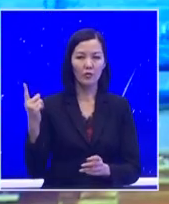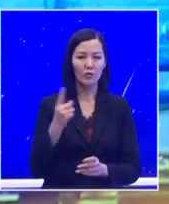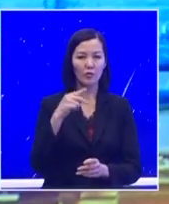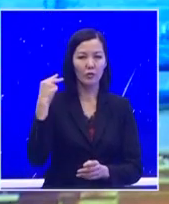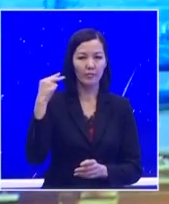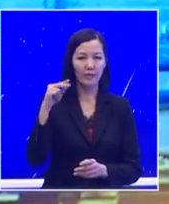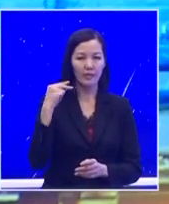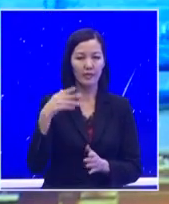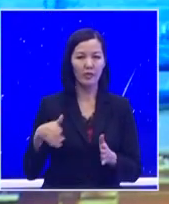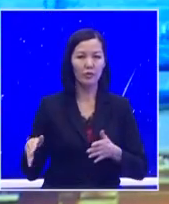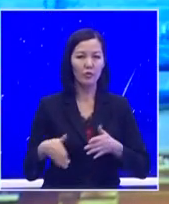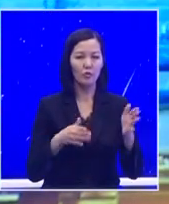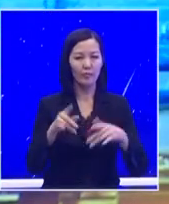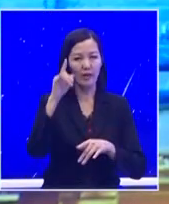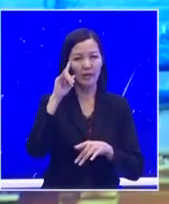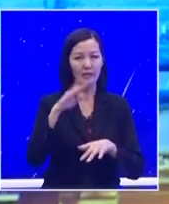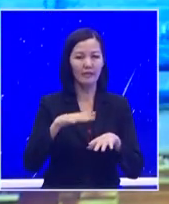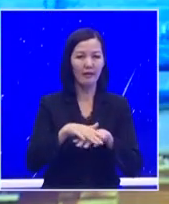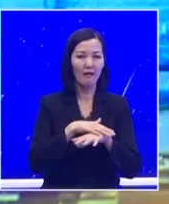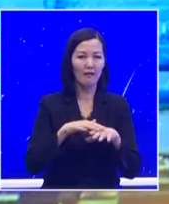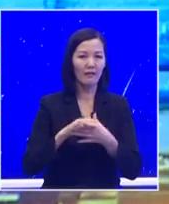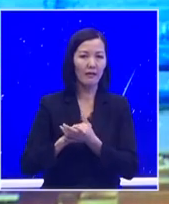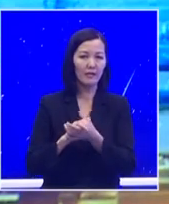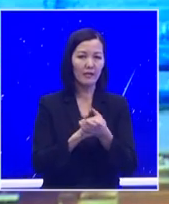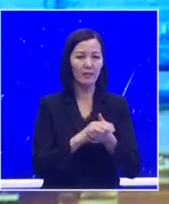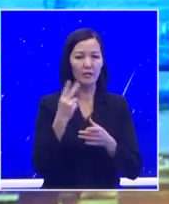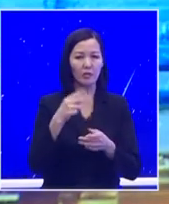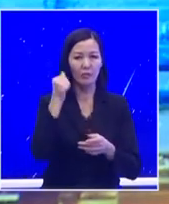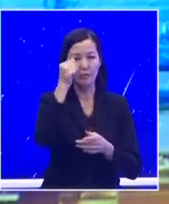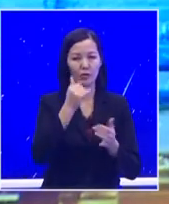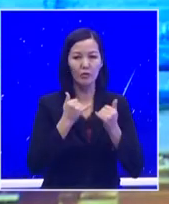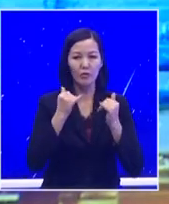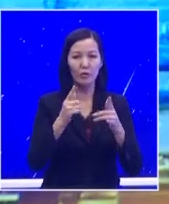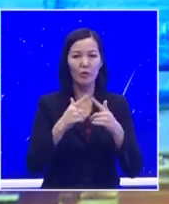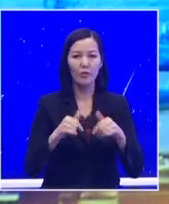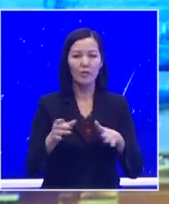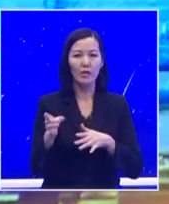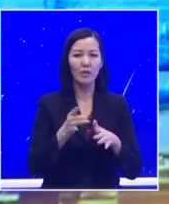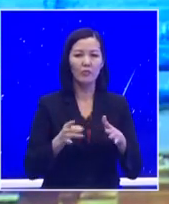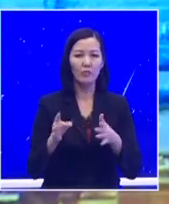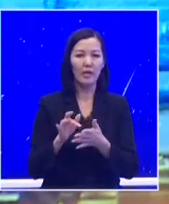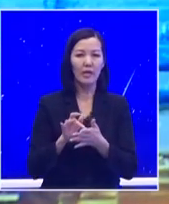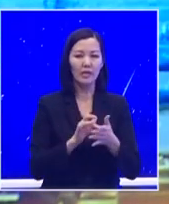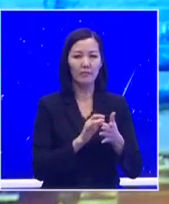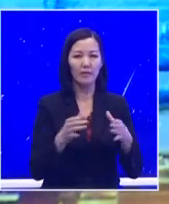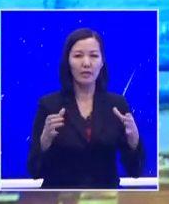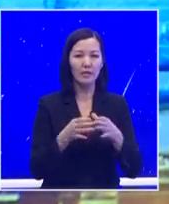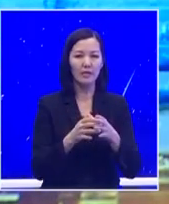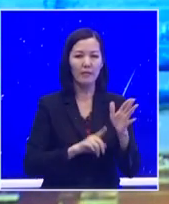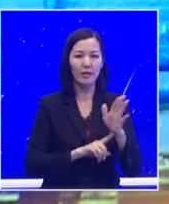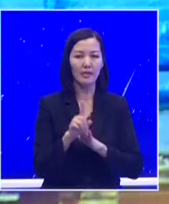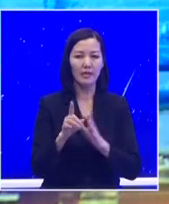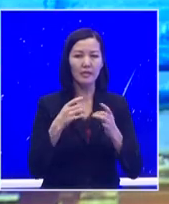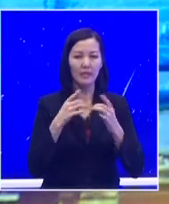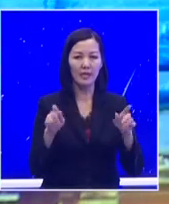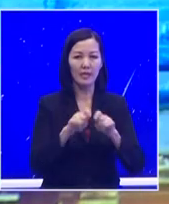Тұңғыш президент жолымен Қазақстан Халықтар Ассамблеясының 25 жылдығына орай ұйымдастырылған республикалық экспедиция басталды.